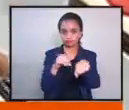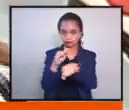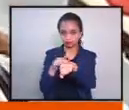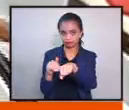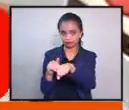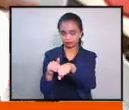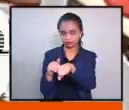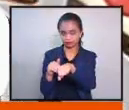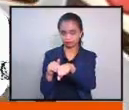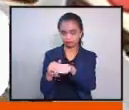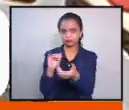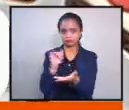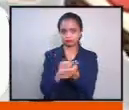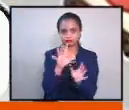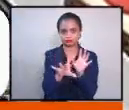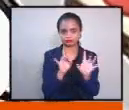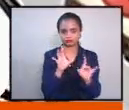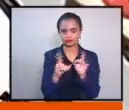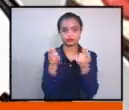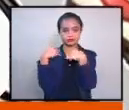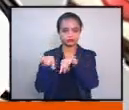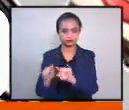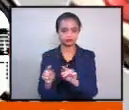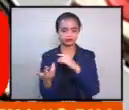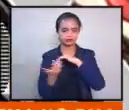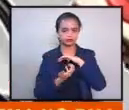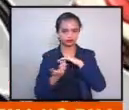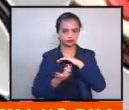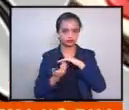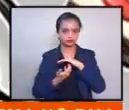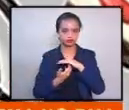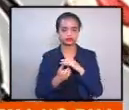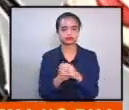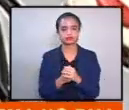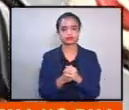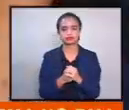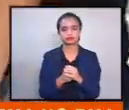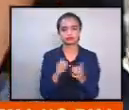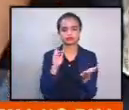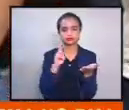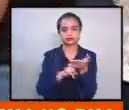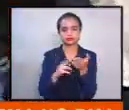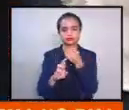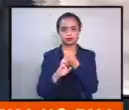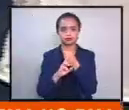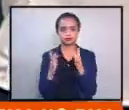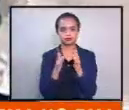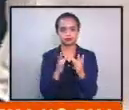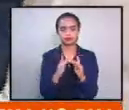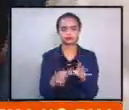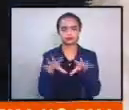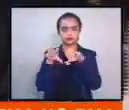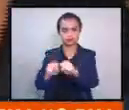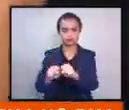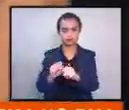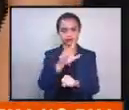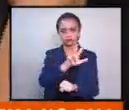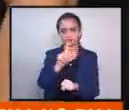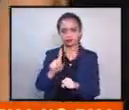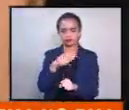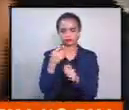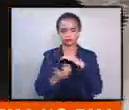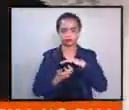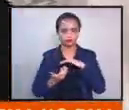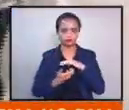eh siya yung pipiliin at pupunta doon sa customer na nakapag-book through online. Arestado ang 21 lalaking customer